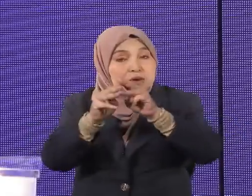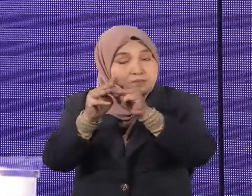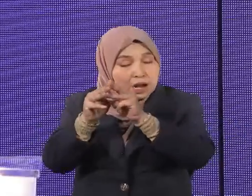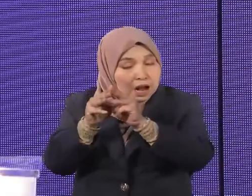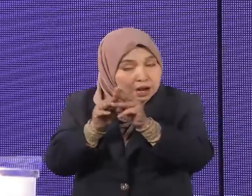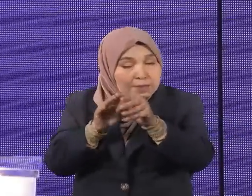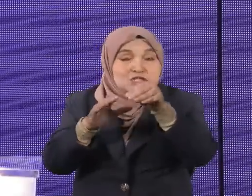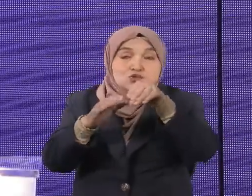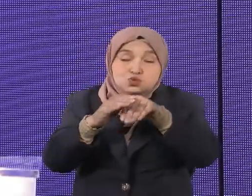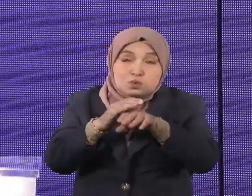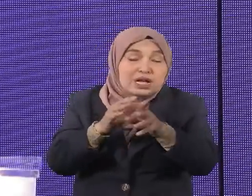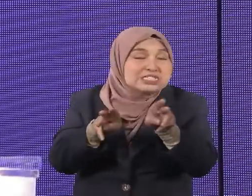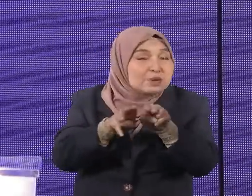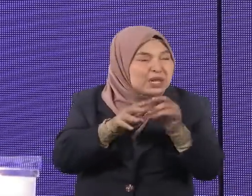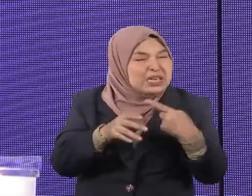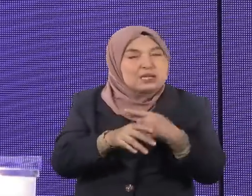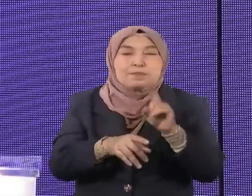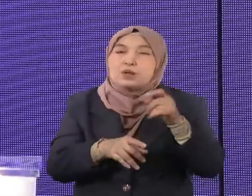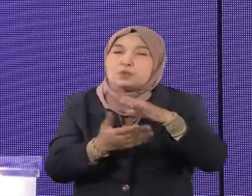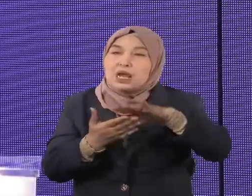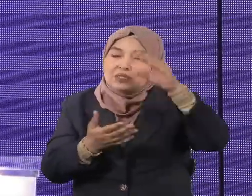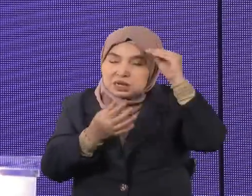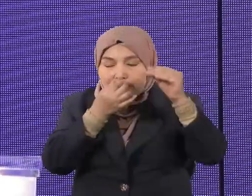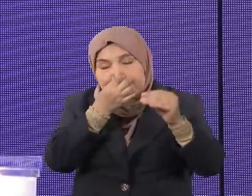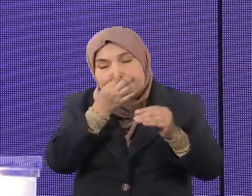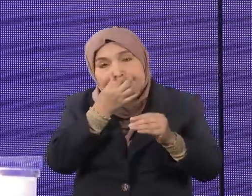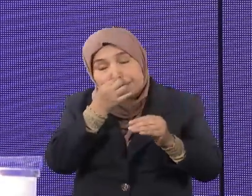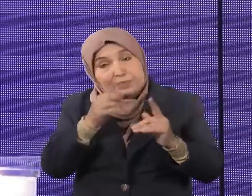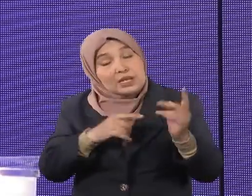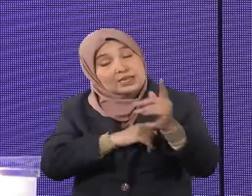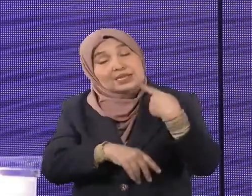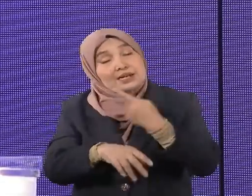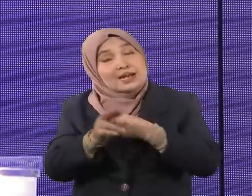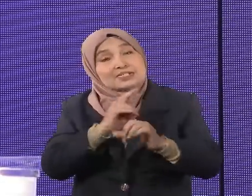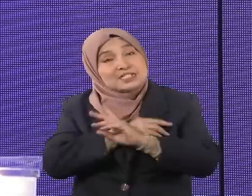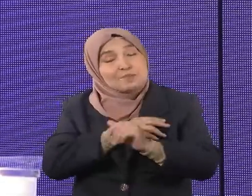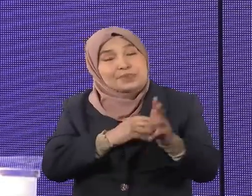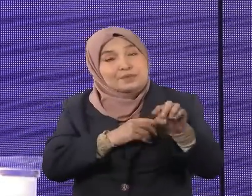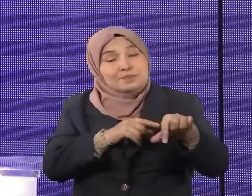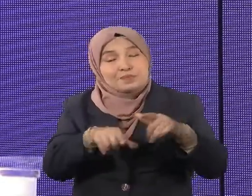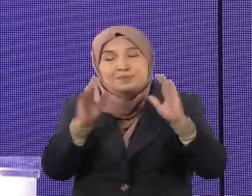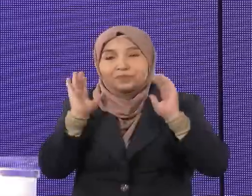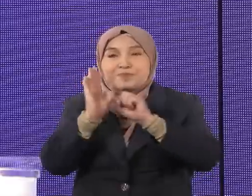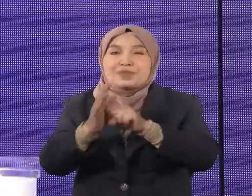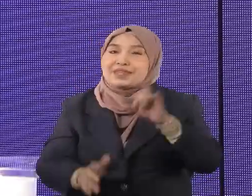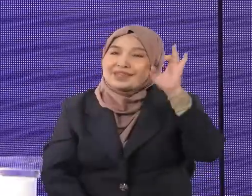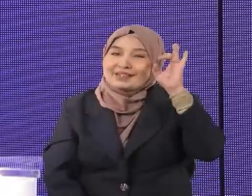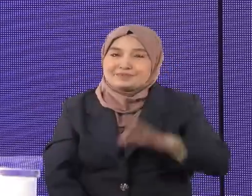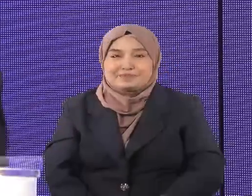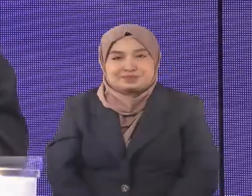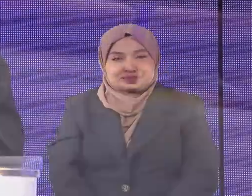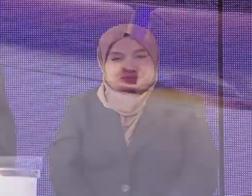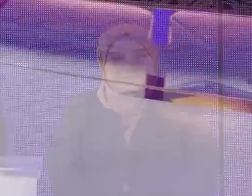situ. Itu perkara yang perlu kita belajar sebesedikit. Namun kita berehat sebentar. Al-Quran time, Quran salat infaq insya-Allah.